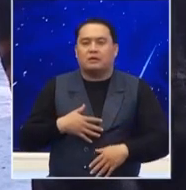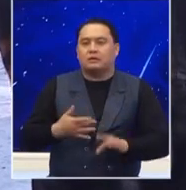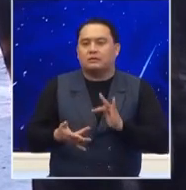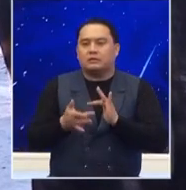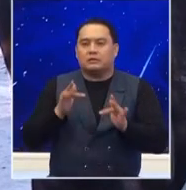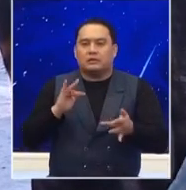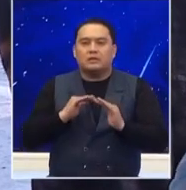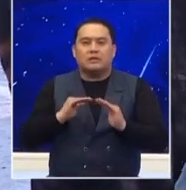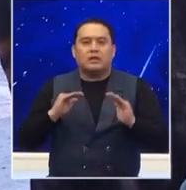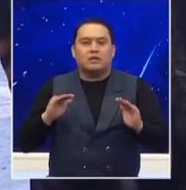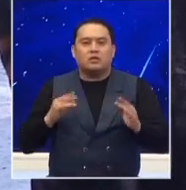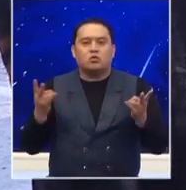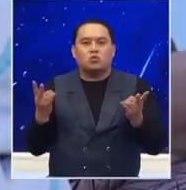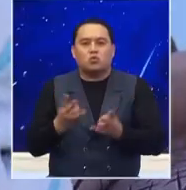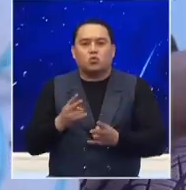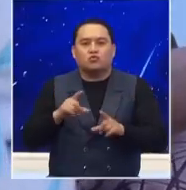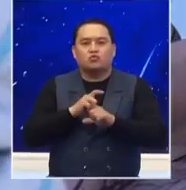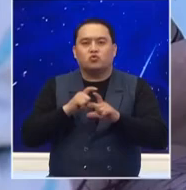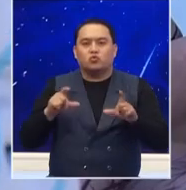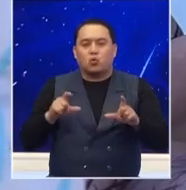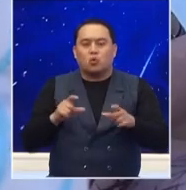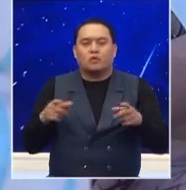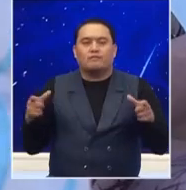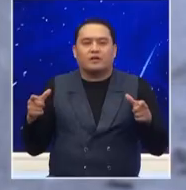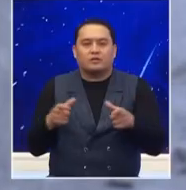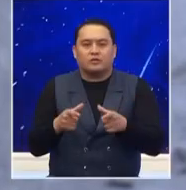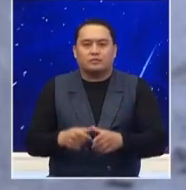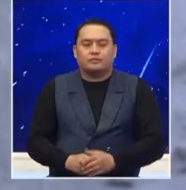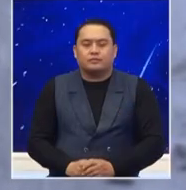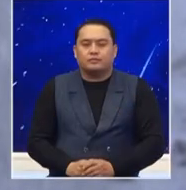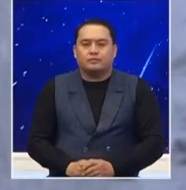сказалась на детях, которые вынуждены ходить в школу, несмотря на пандемию.